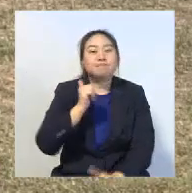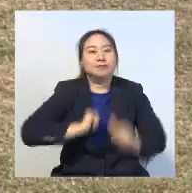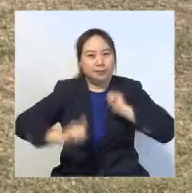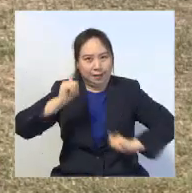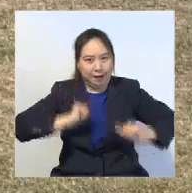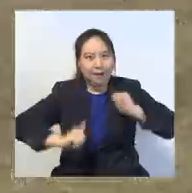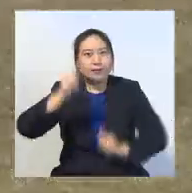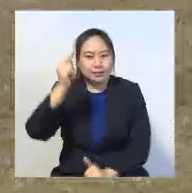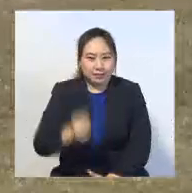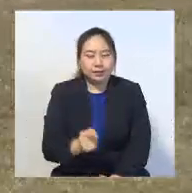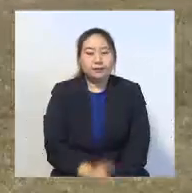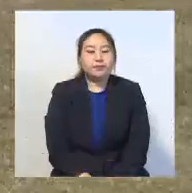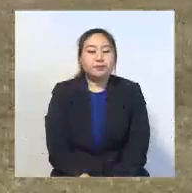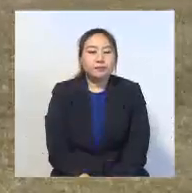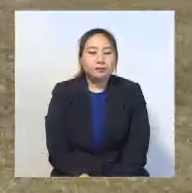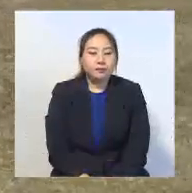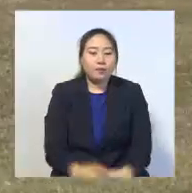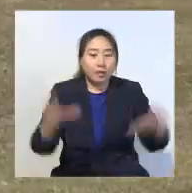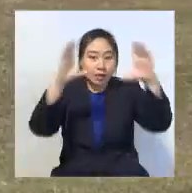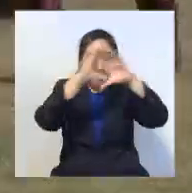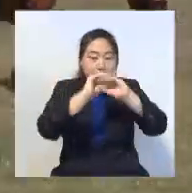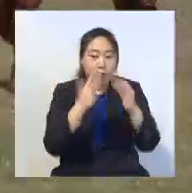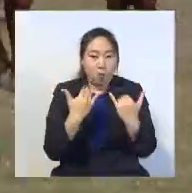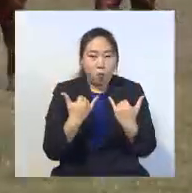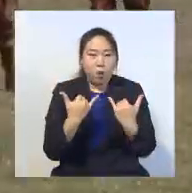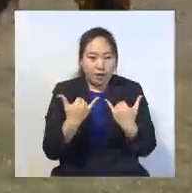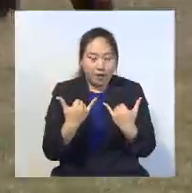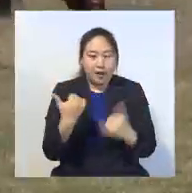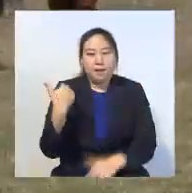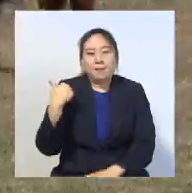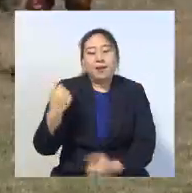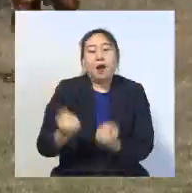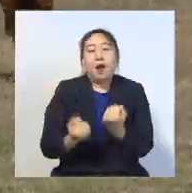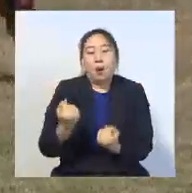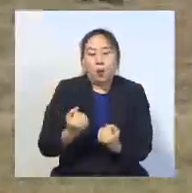งนะครับ ในช่วงค่ำวันนี้นะคะจะเป็นการประกวดรถอาหารช้